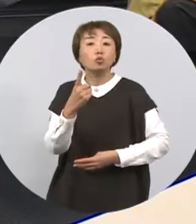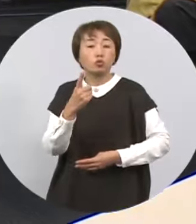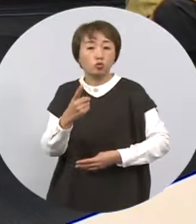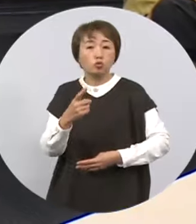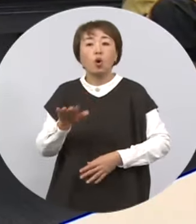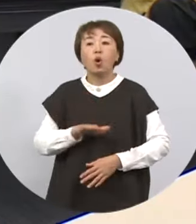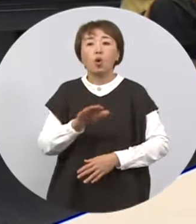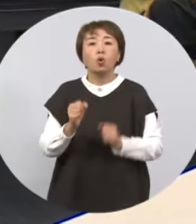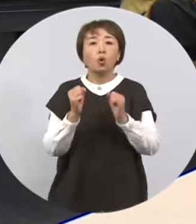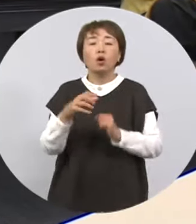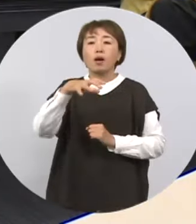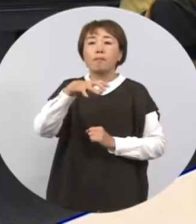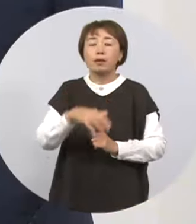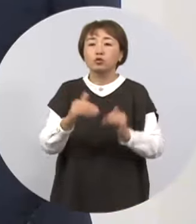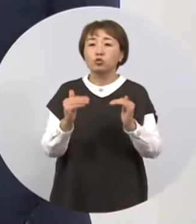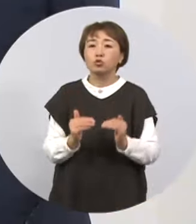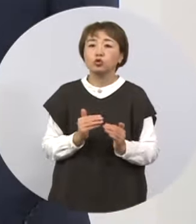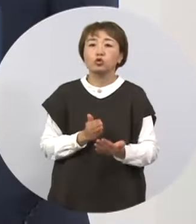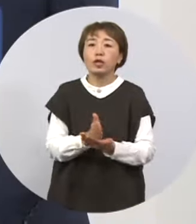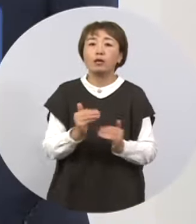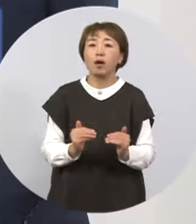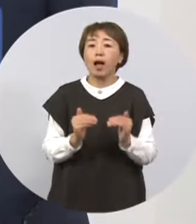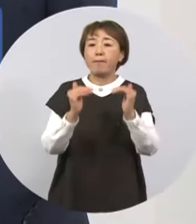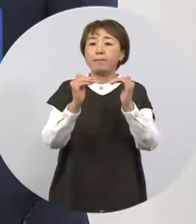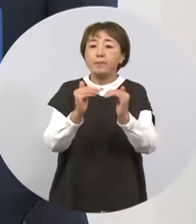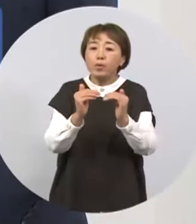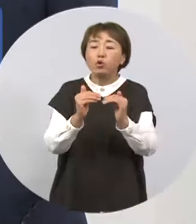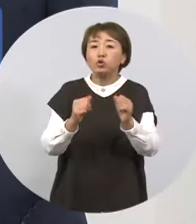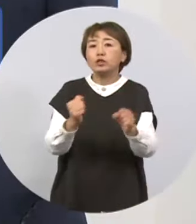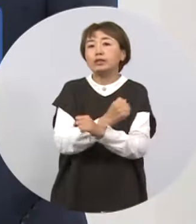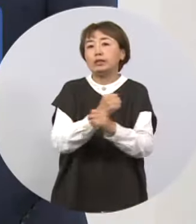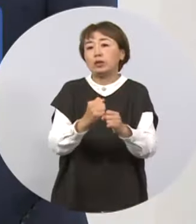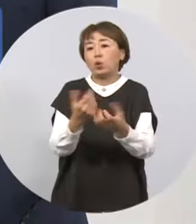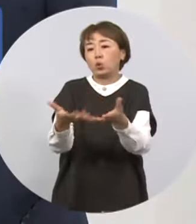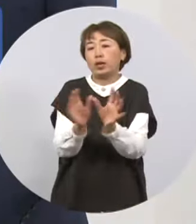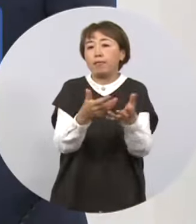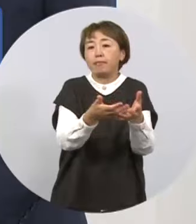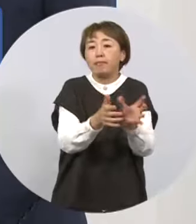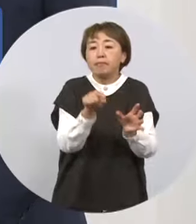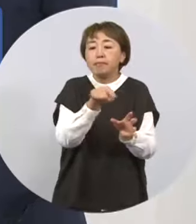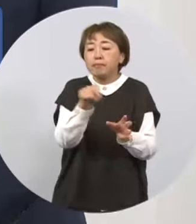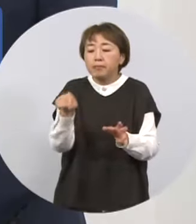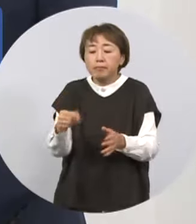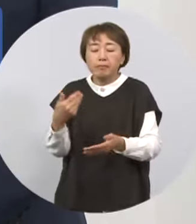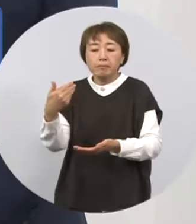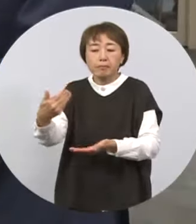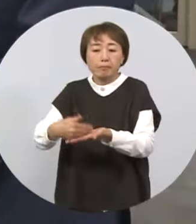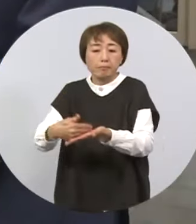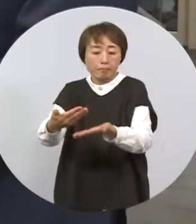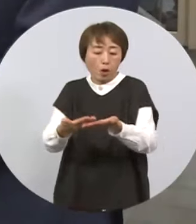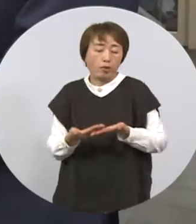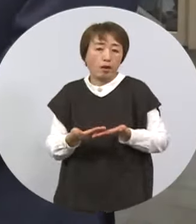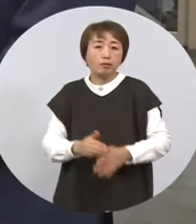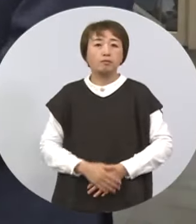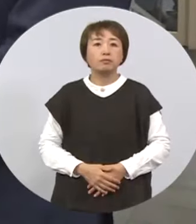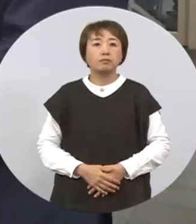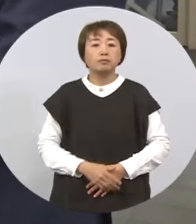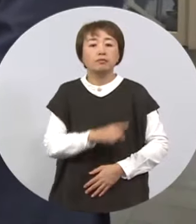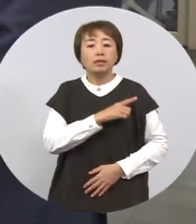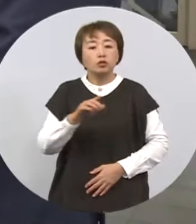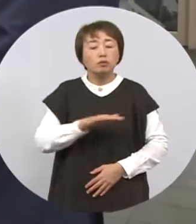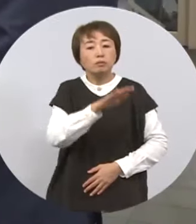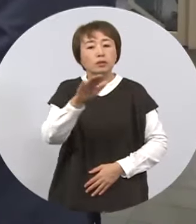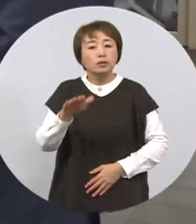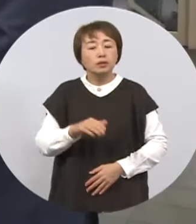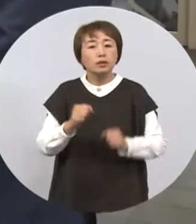場所スタートアップサポート事業を共同で行っている団体にお話を聞きました。 まずはみんなの居場所